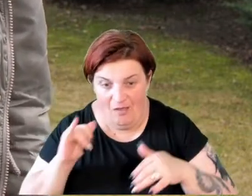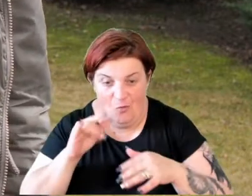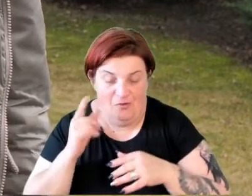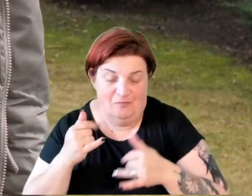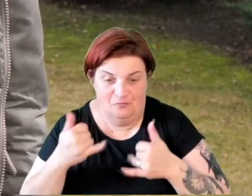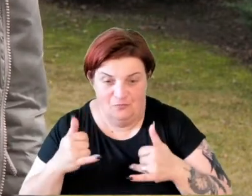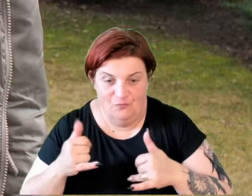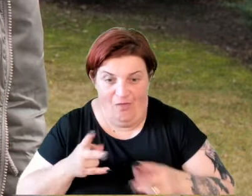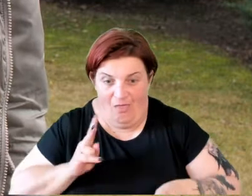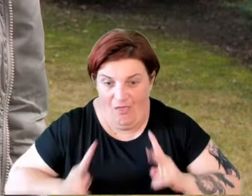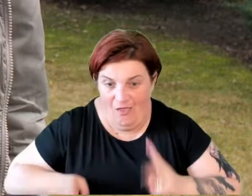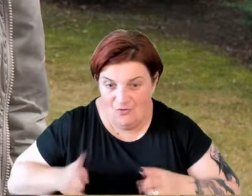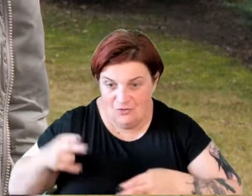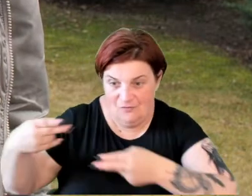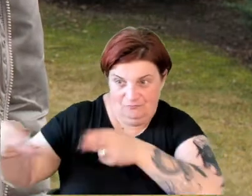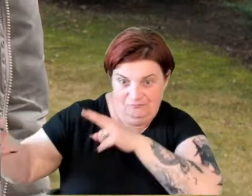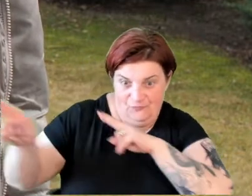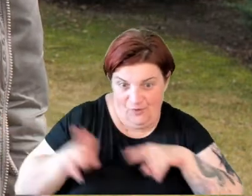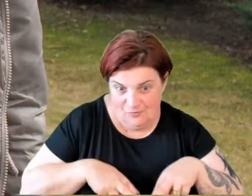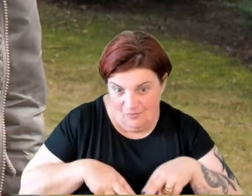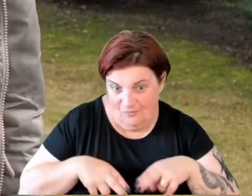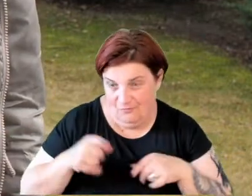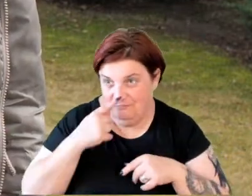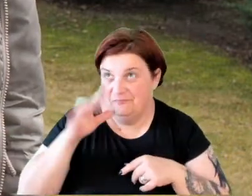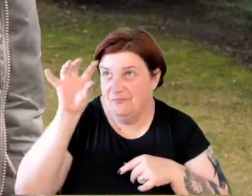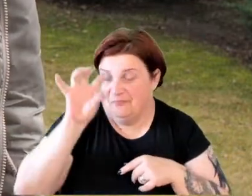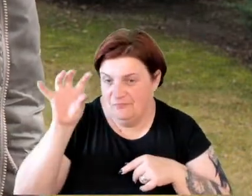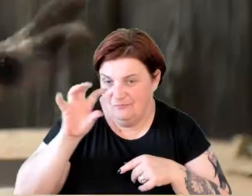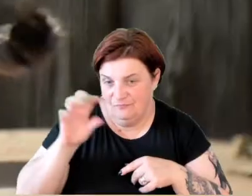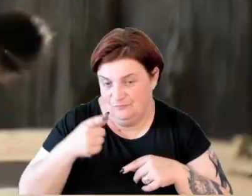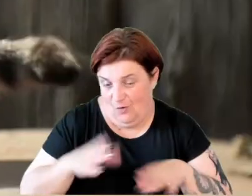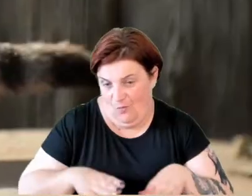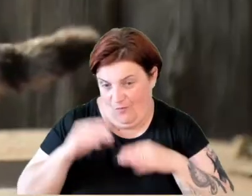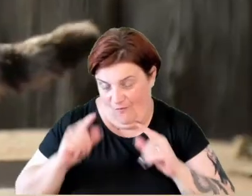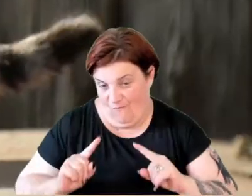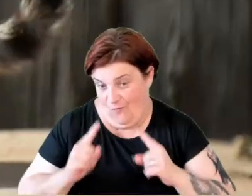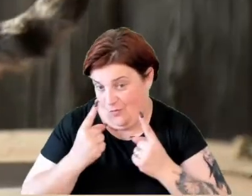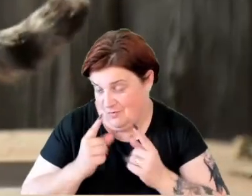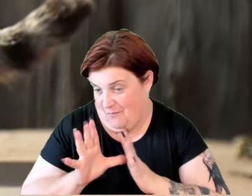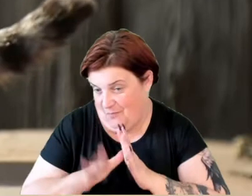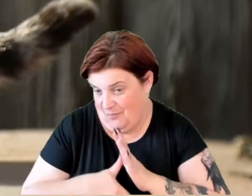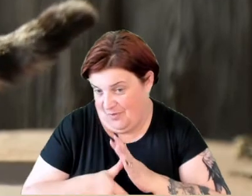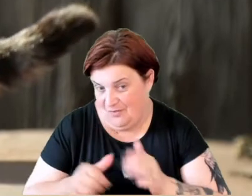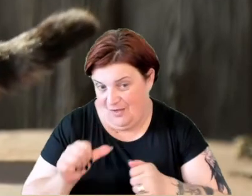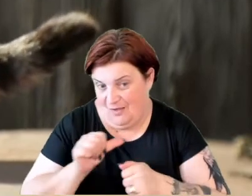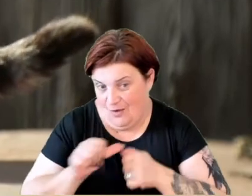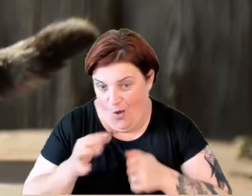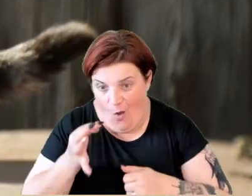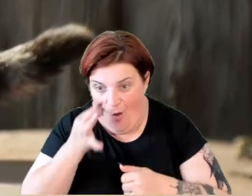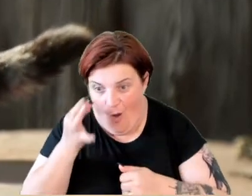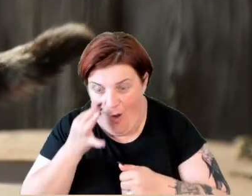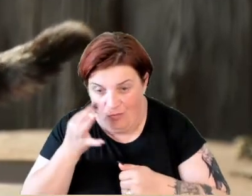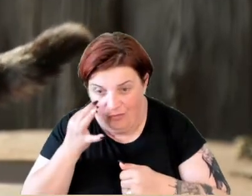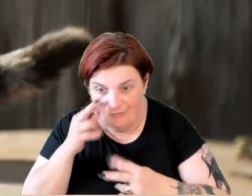a dzikie gęsi wracają z terenów zachodniej Polski. Nieodłącznym elementem początku wiosny w mieście są godowe zawodzenia kotów,